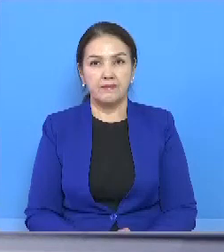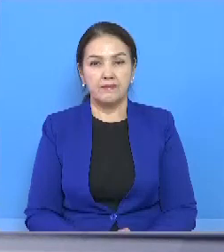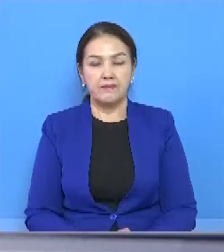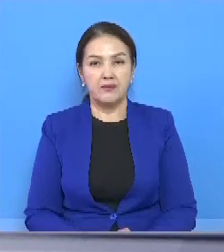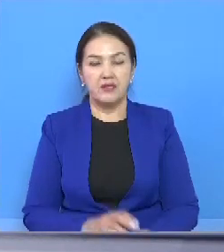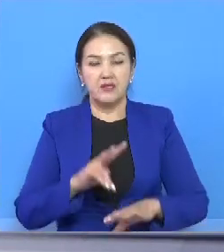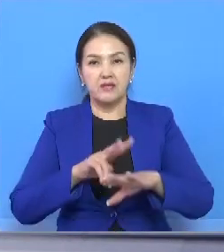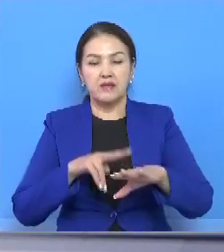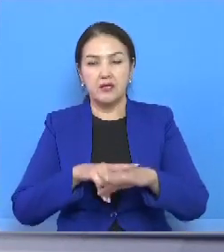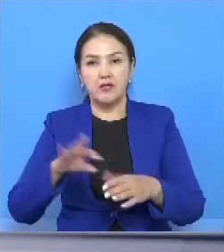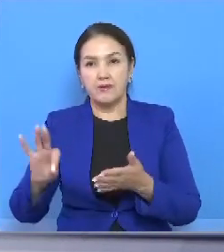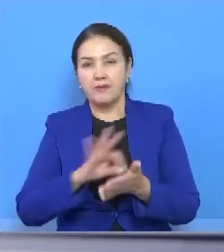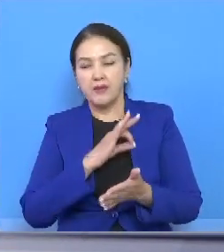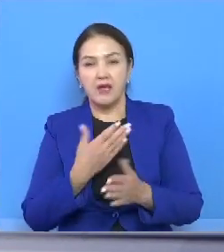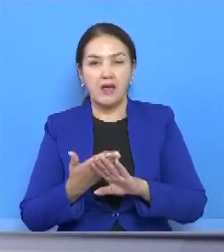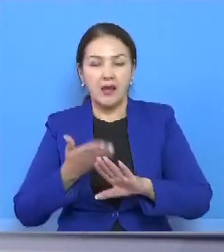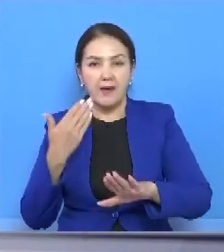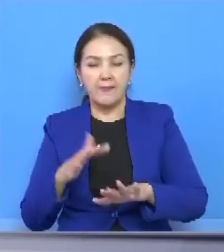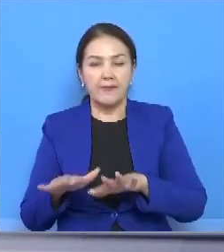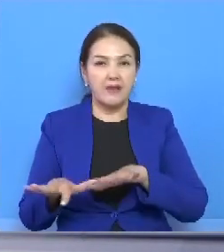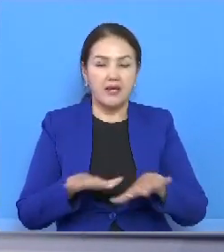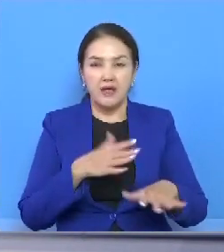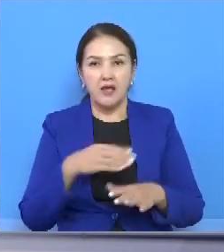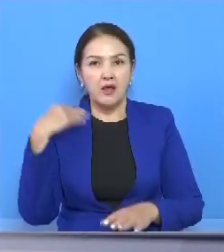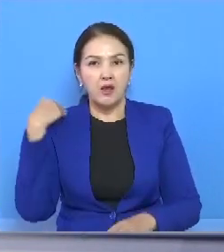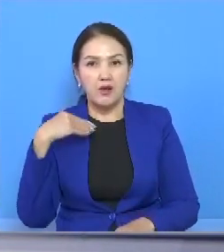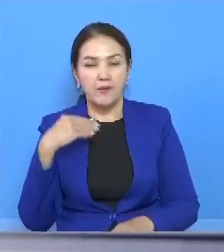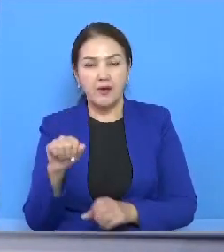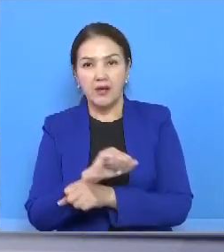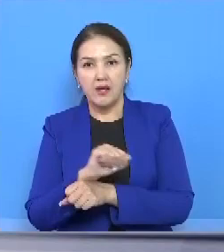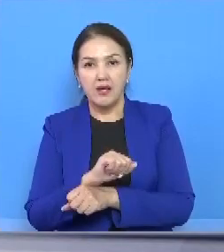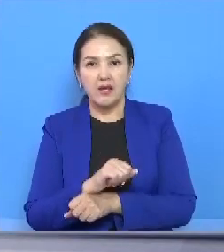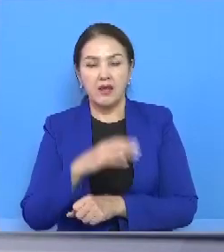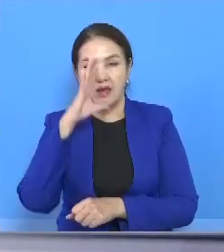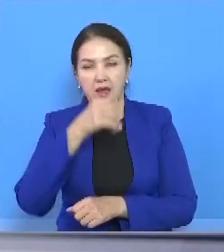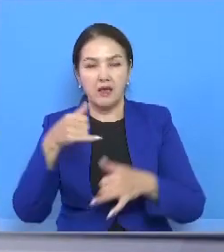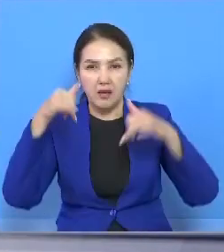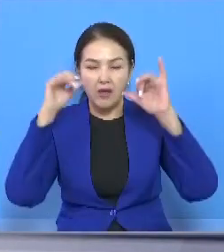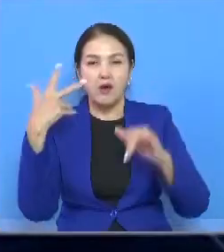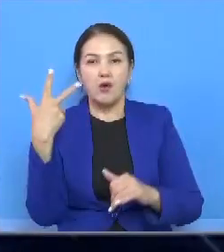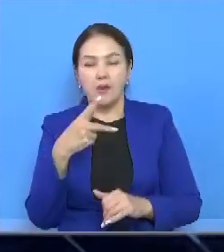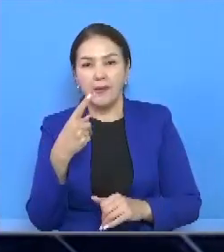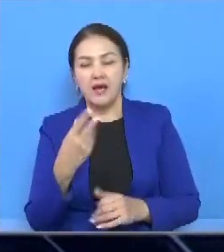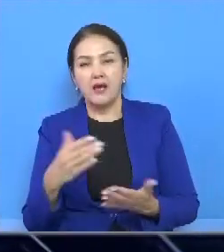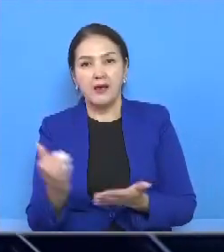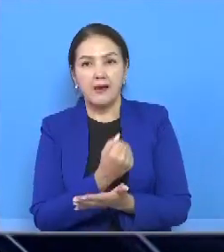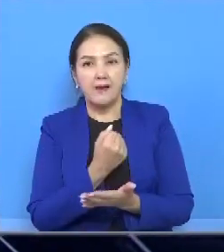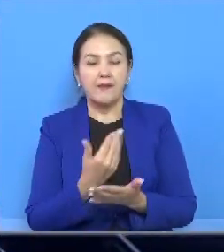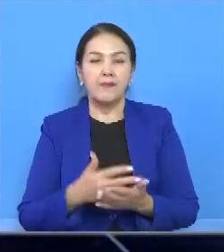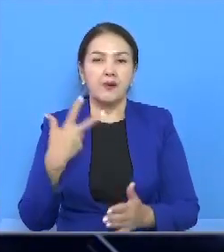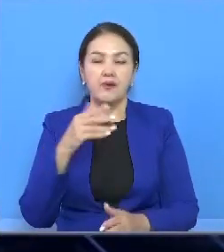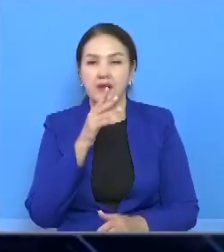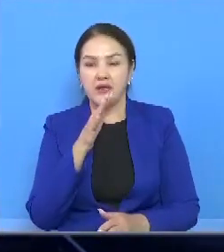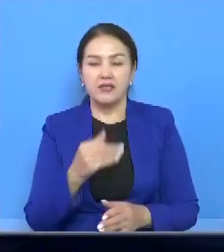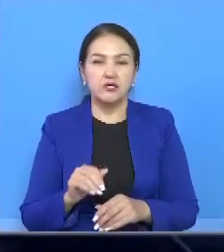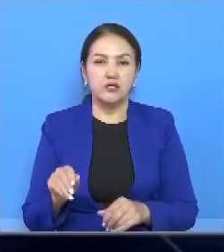Тәртіп сақшылары жедел алдын алу шаралары кезінде Ақтөбеліктің көлігінен ақ бөкеннің 31 дана мүйізін тапты. 32